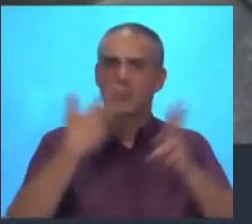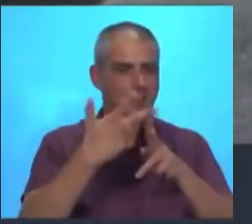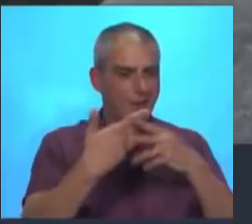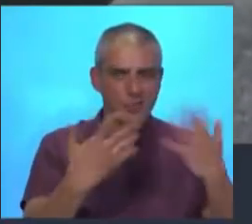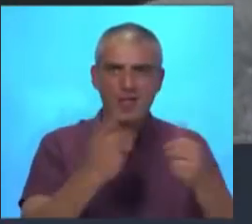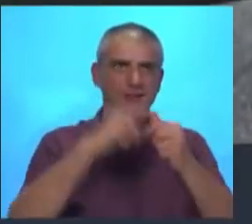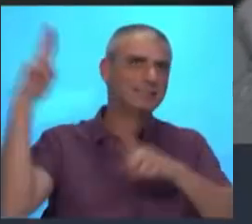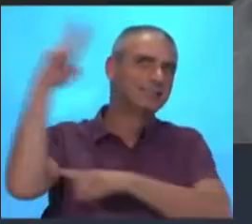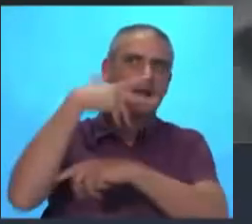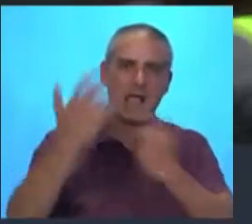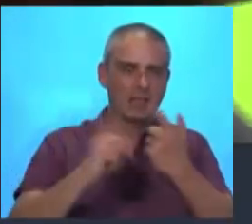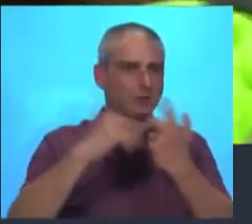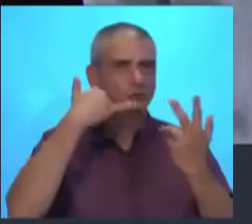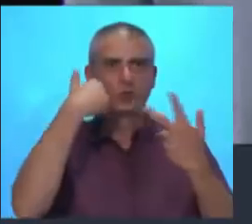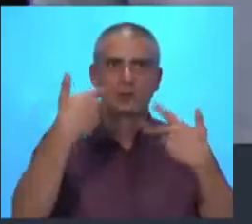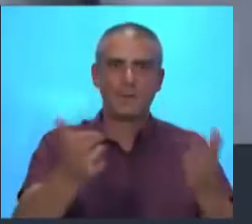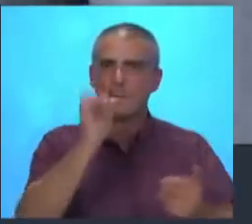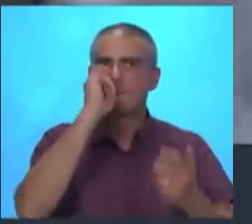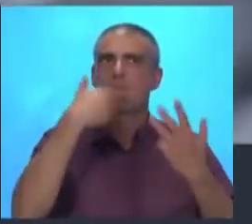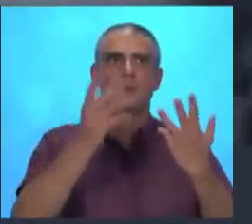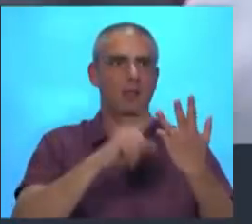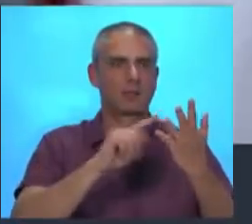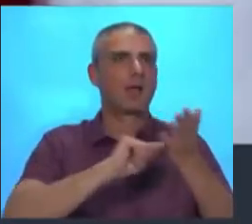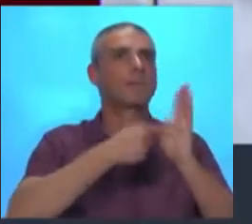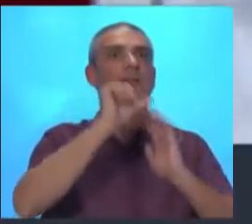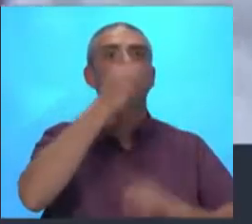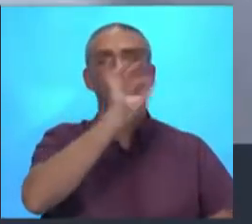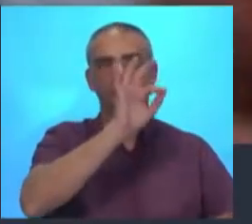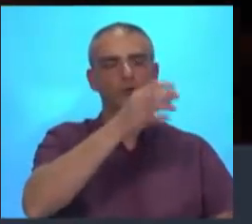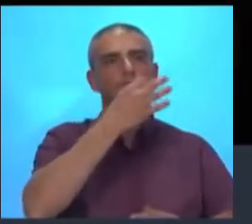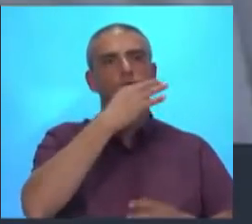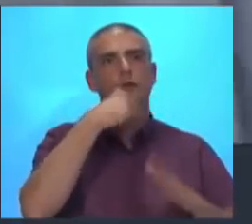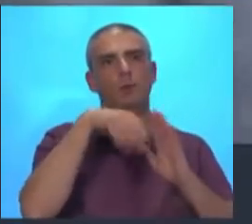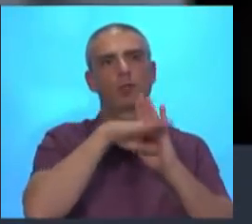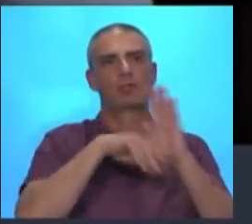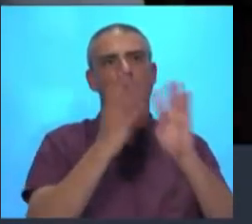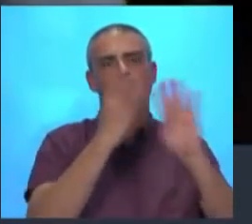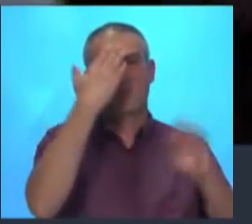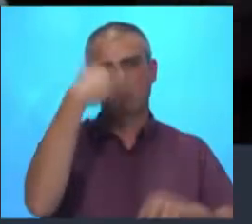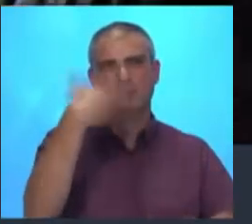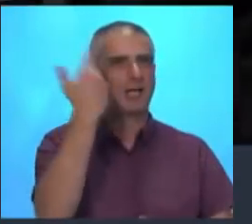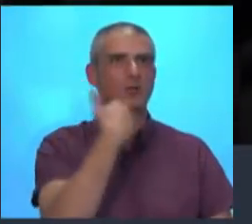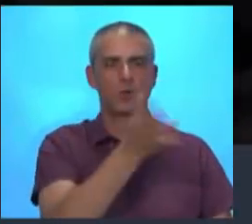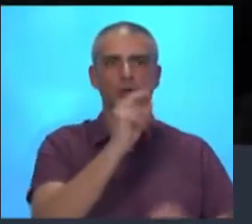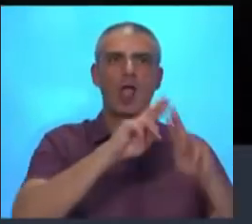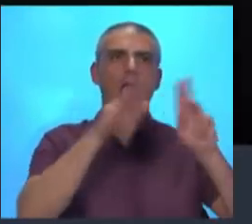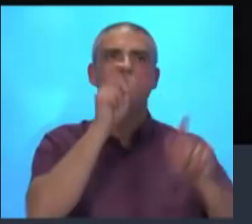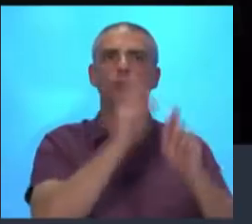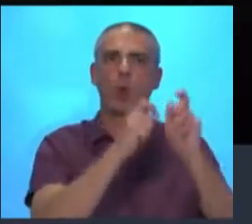אין הצללה, אין שירותים, אין מים. המטרה הראשונה שלהם היא שיפור התנאים בתור הידוע לשמצה של רשות